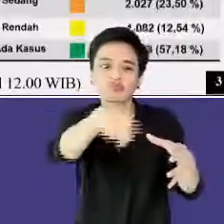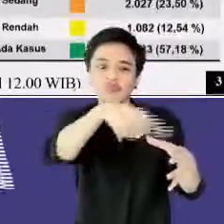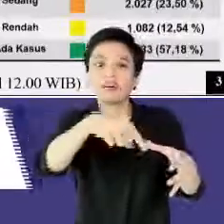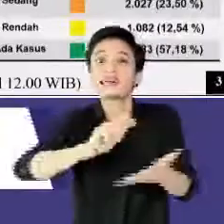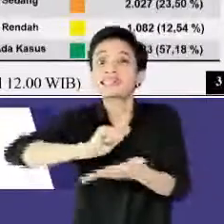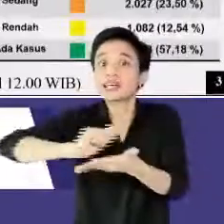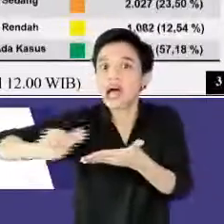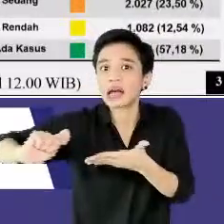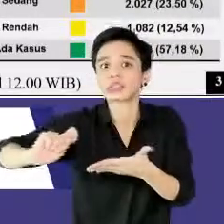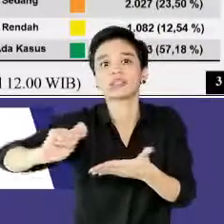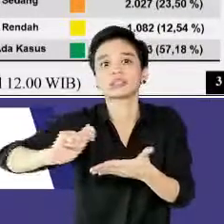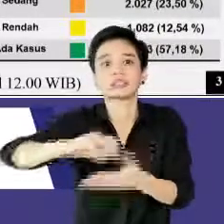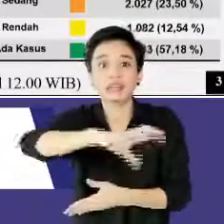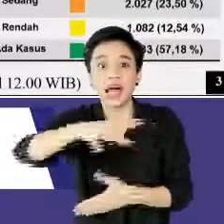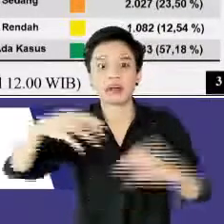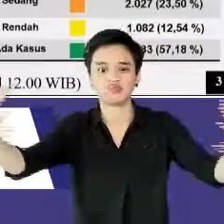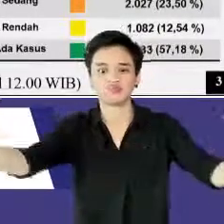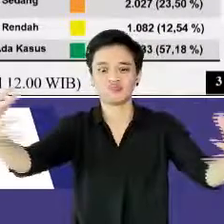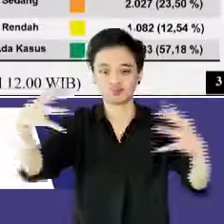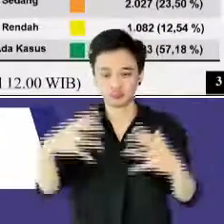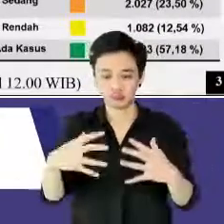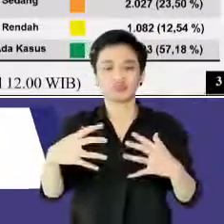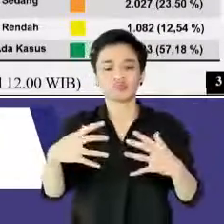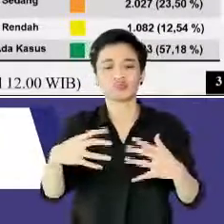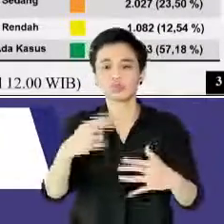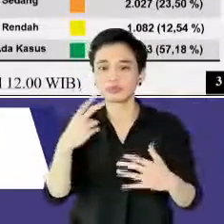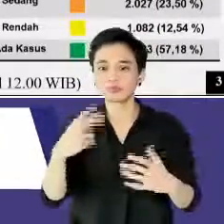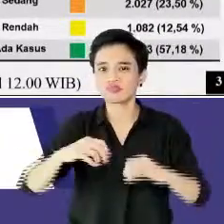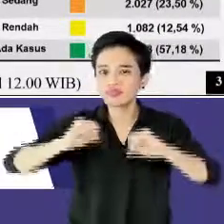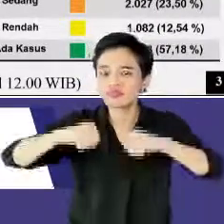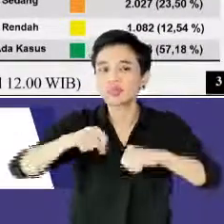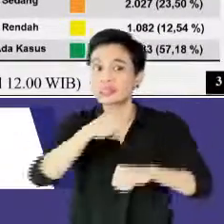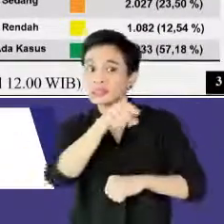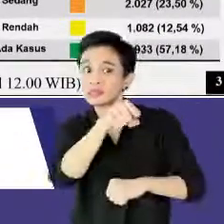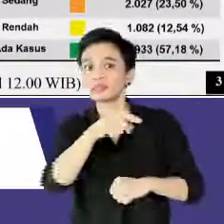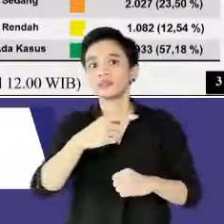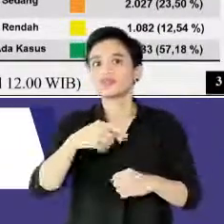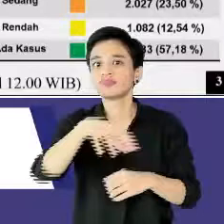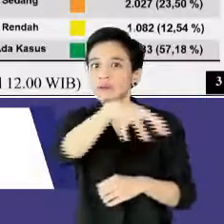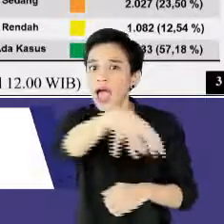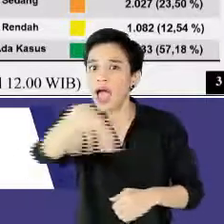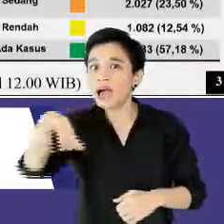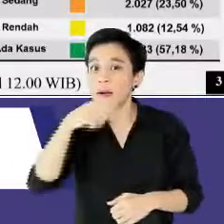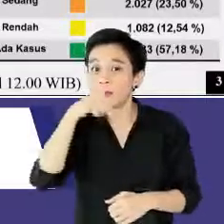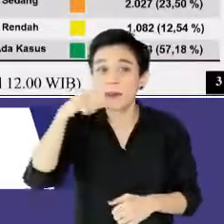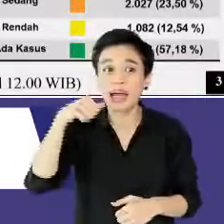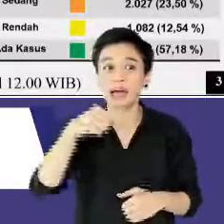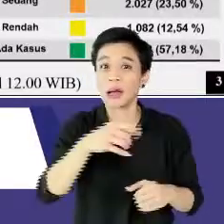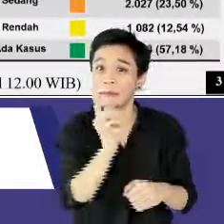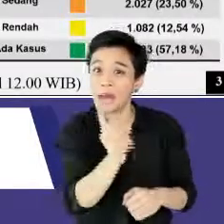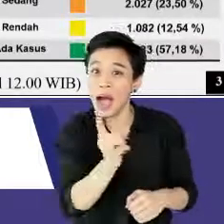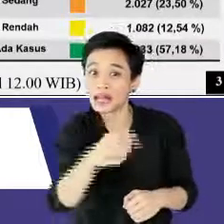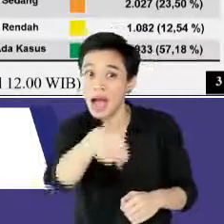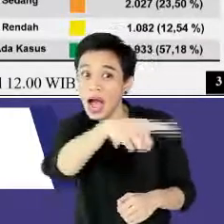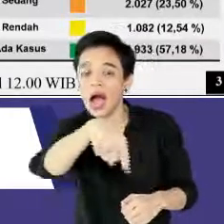dengan Sekda seluruh Jawa Tengah kita minta untuk yang daerah merah khususnya itu perkoro perlakuannya harus betul-betul